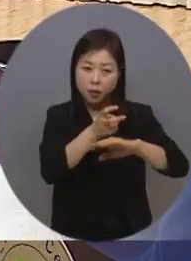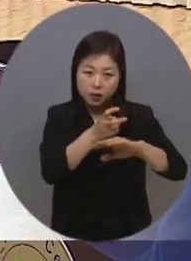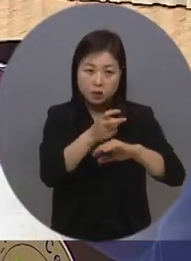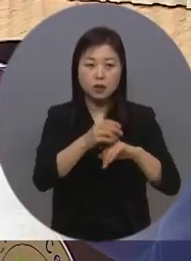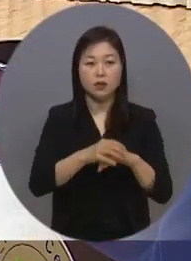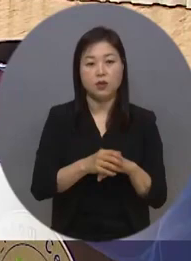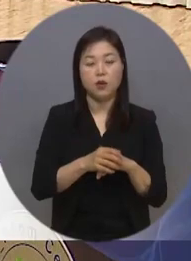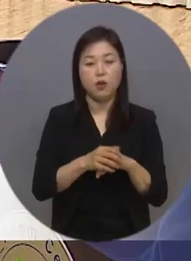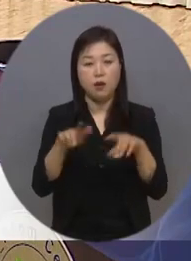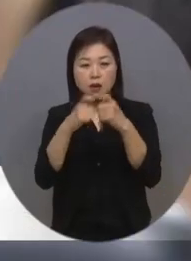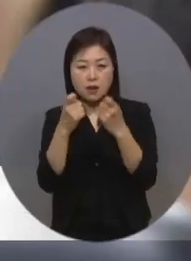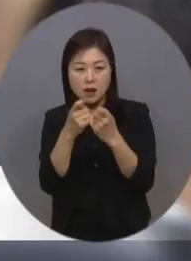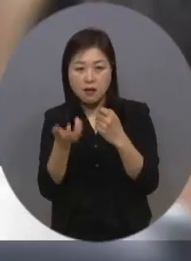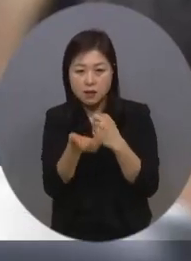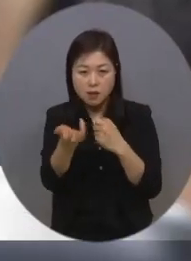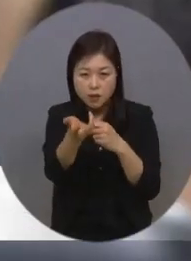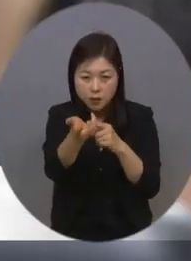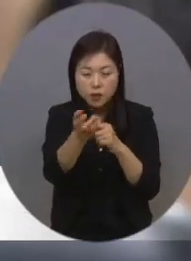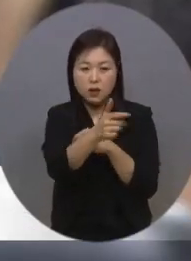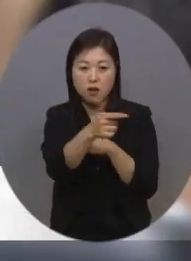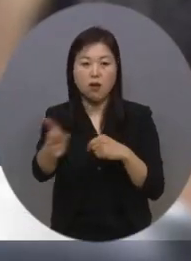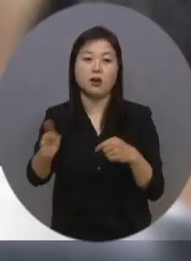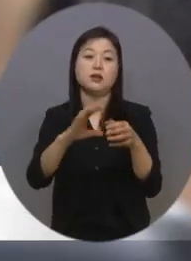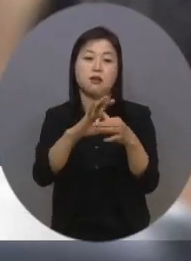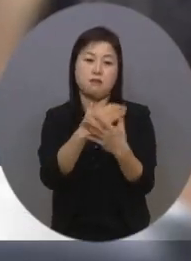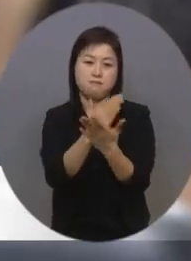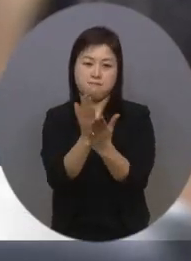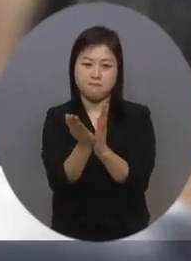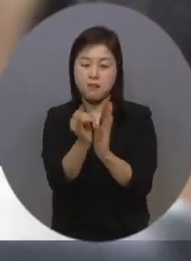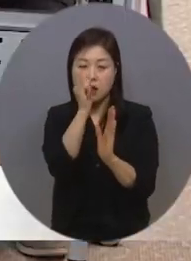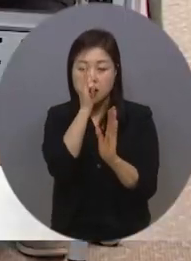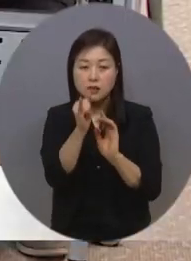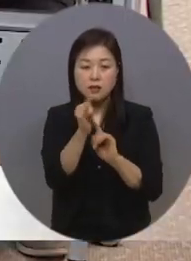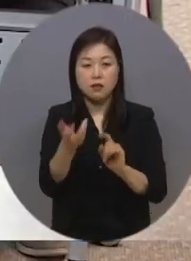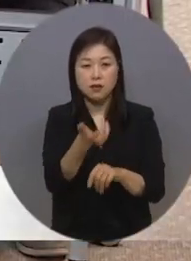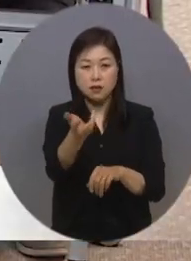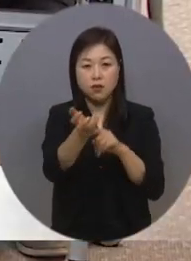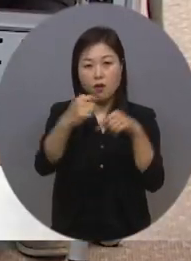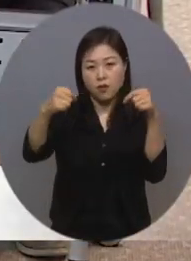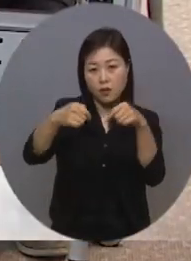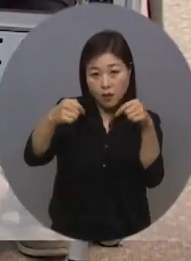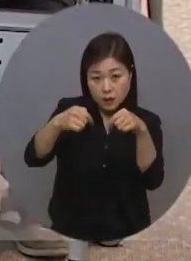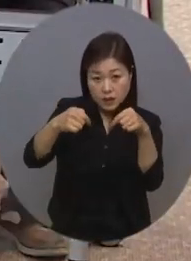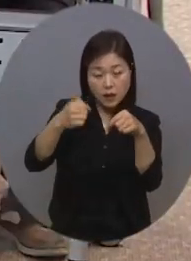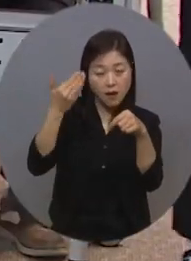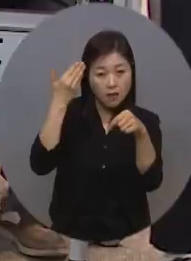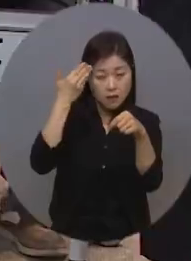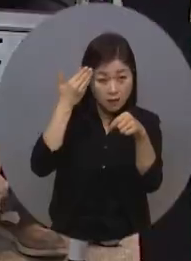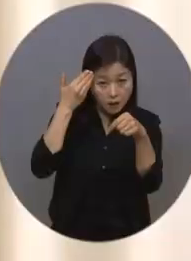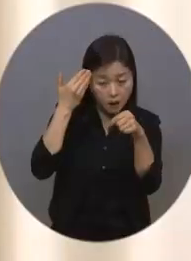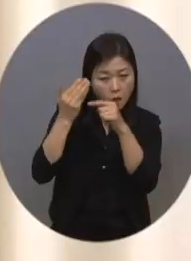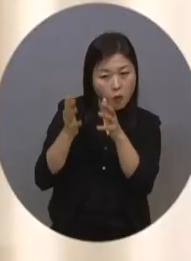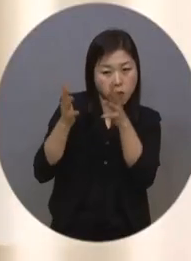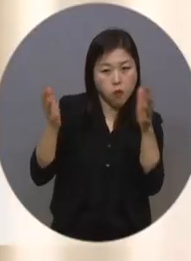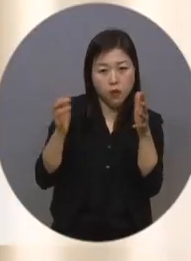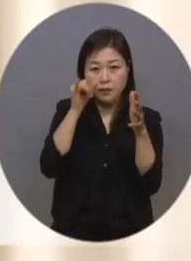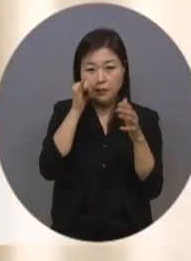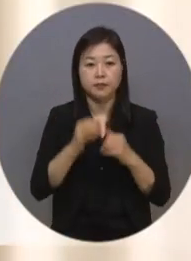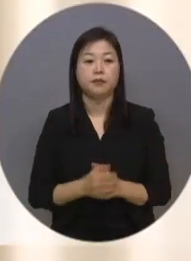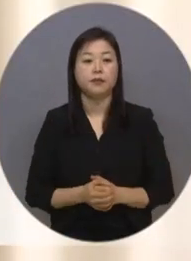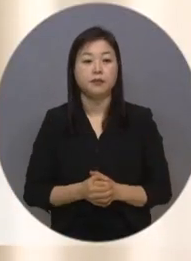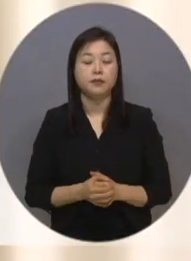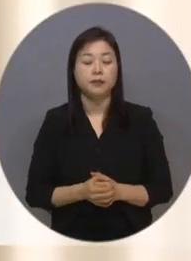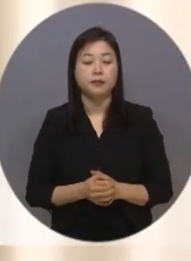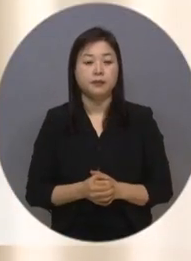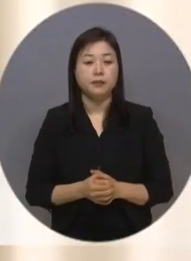개별 이동수단 지원까지 폭넓게 다뤄 이동권 논의를 확장시킨 것에 그 의미를 더하고 있습니다. 그동안